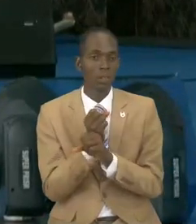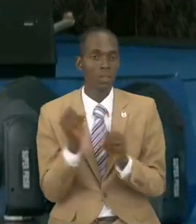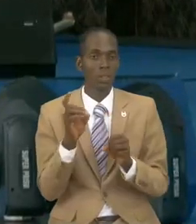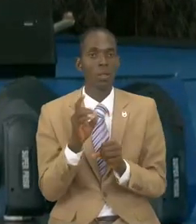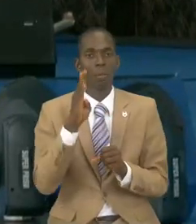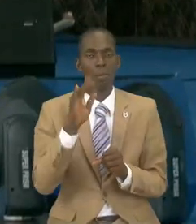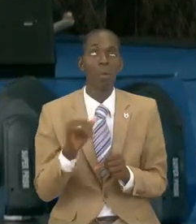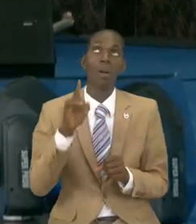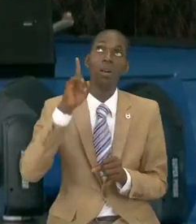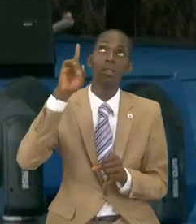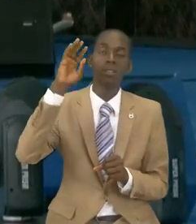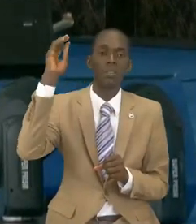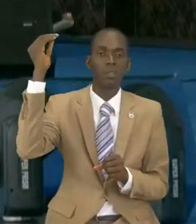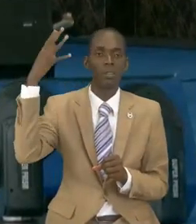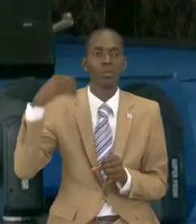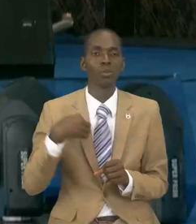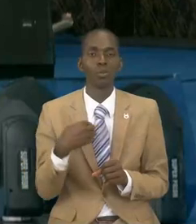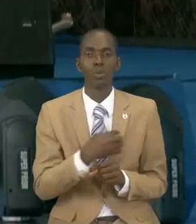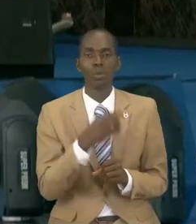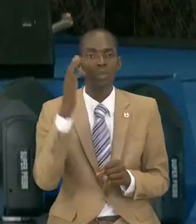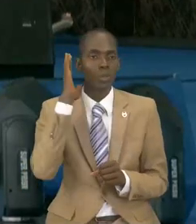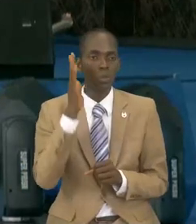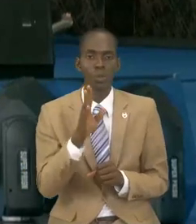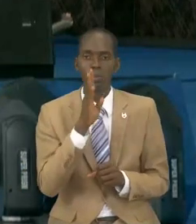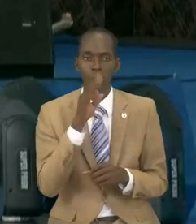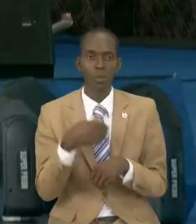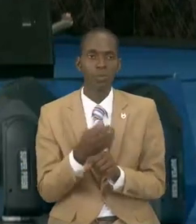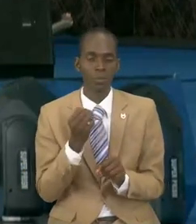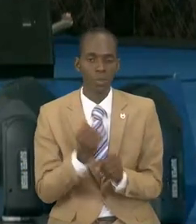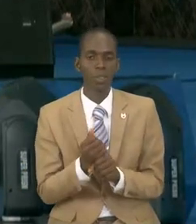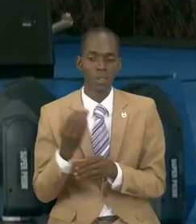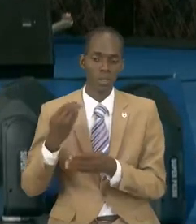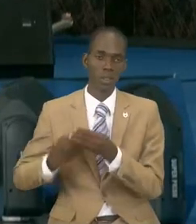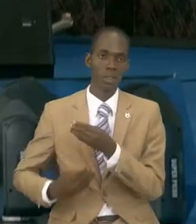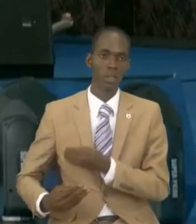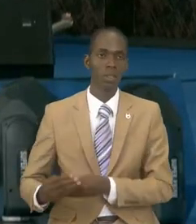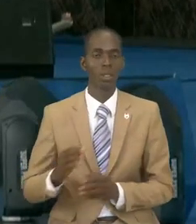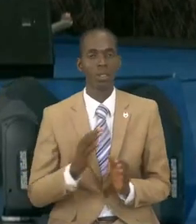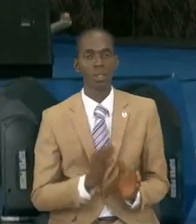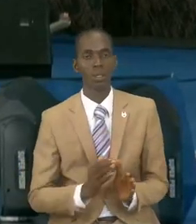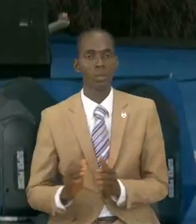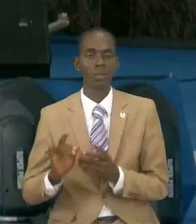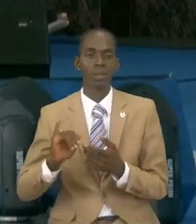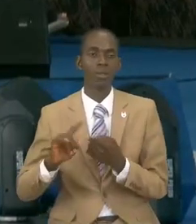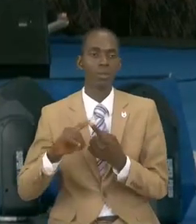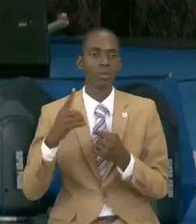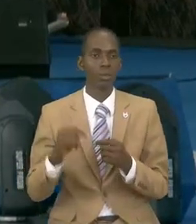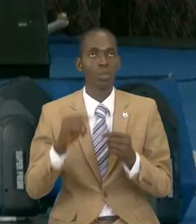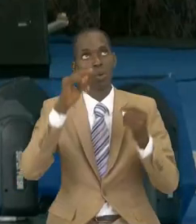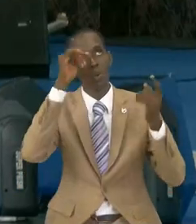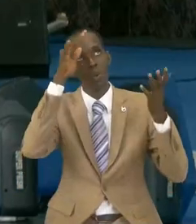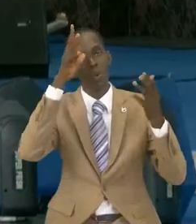justifié par sa grâce, nous devenions en espérance